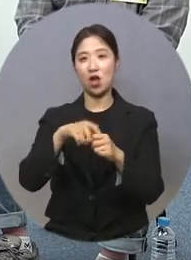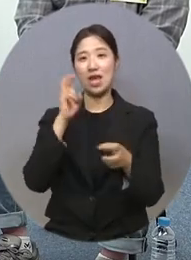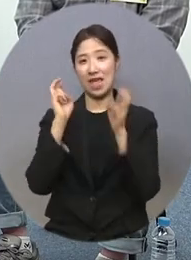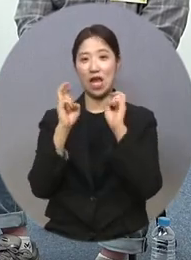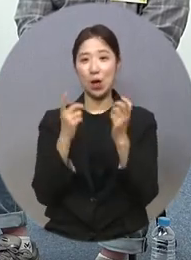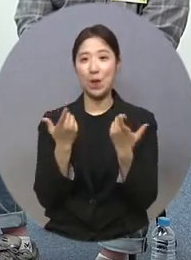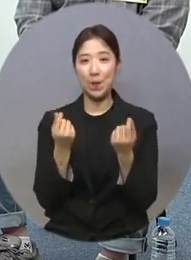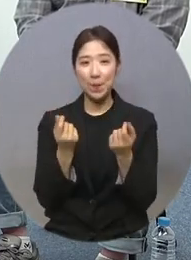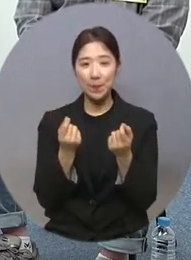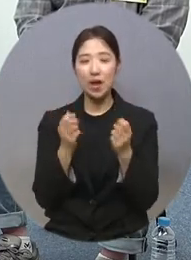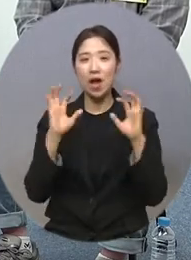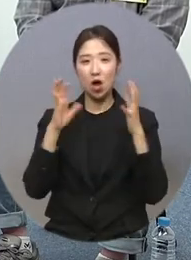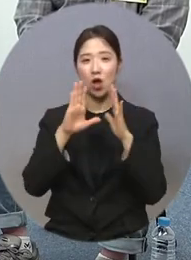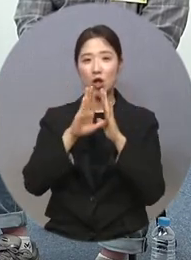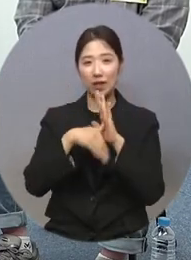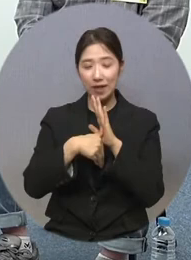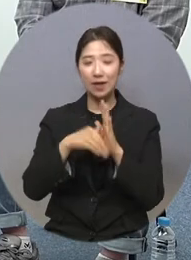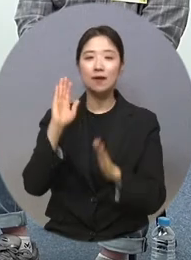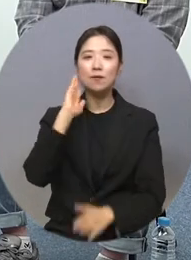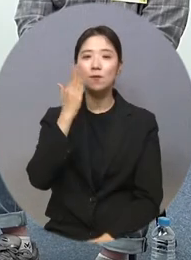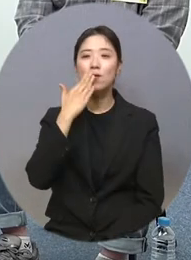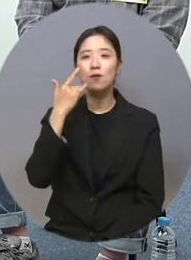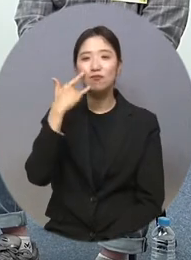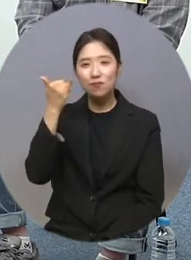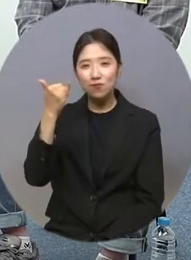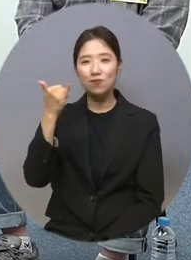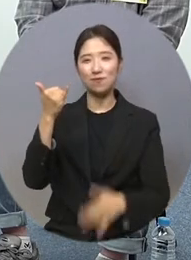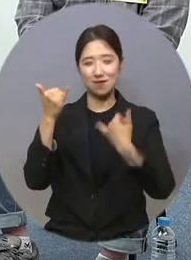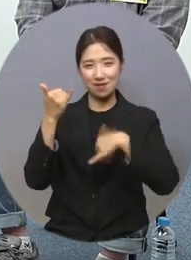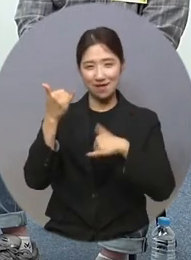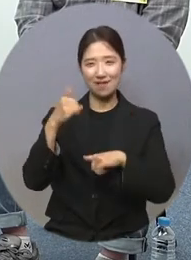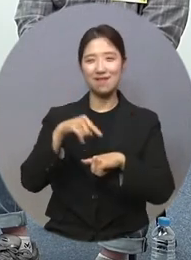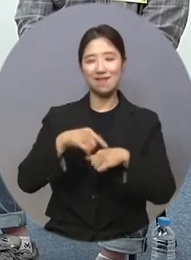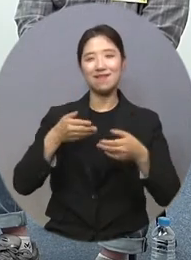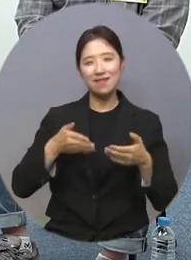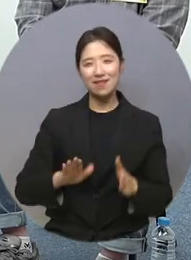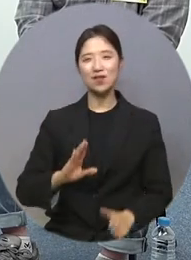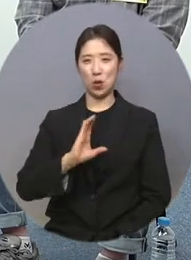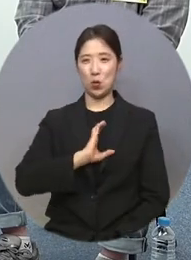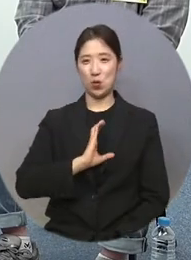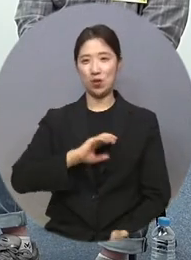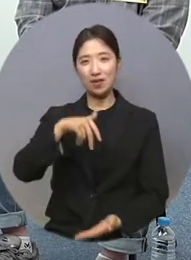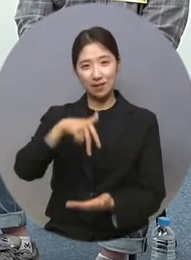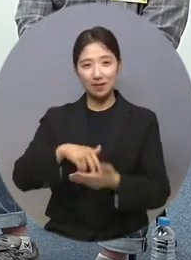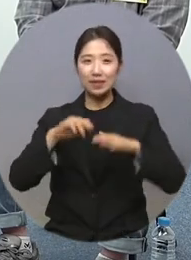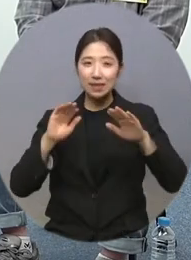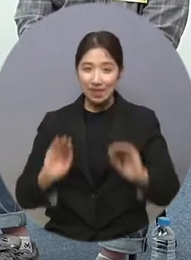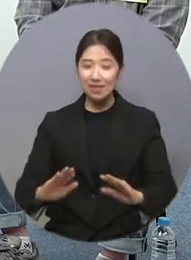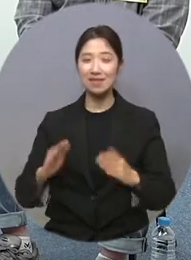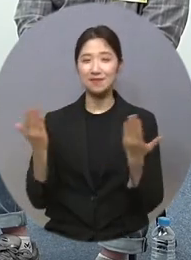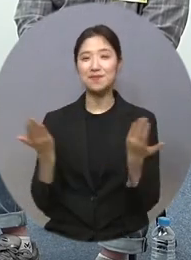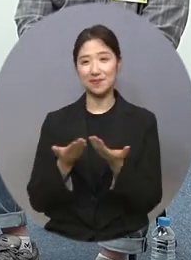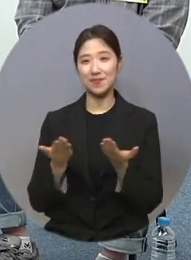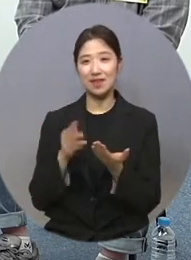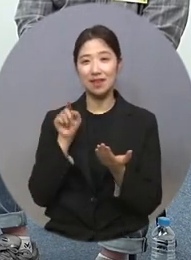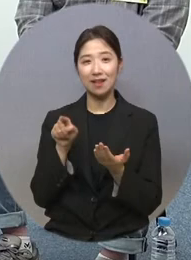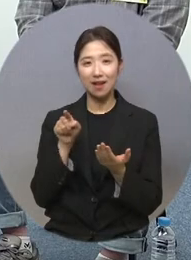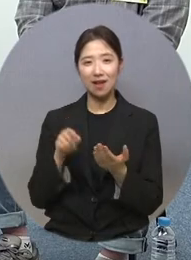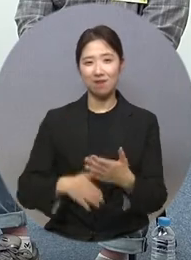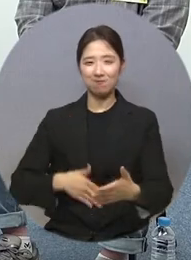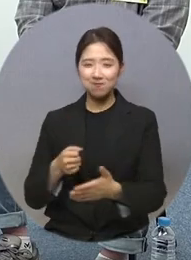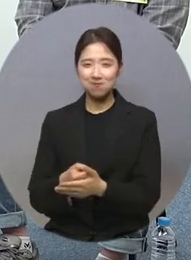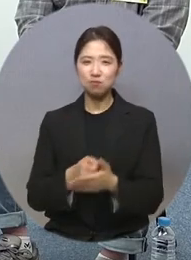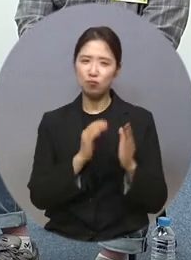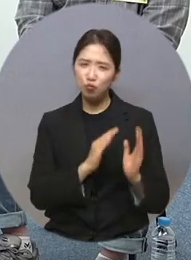하셨잖아요. 그 어릴 때 농인 부모님 밑에서 코다로 지내시면서 지금 직업, 지금 하시는 일을